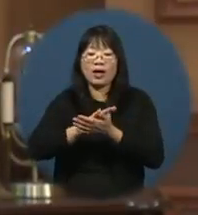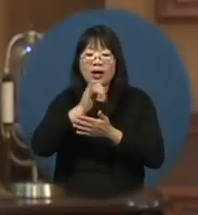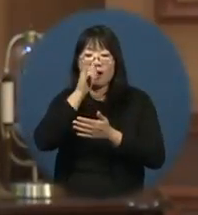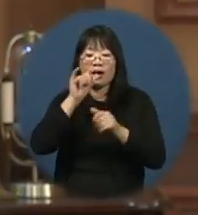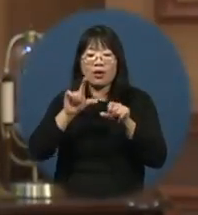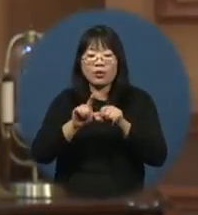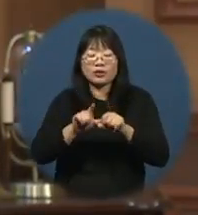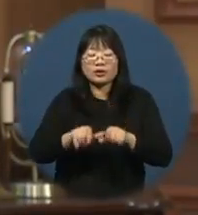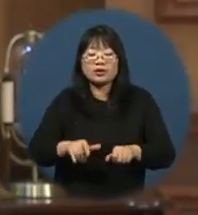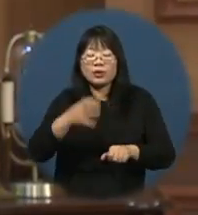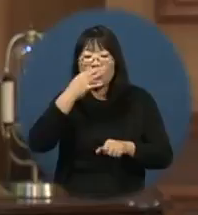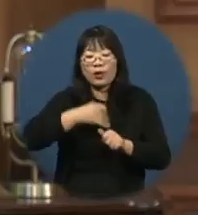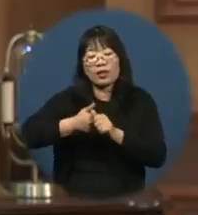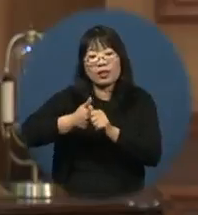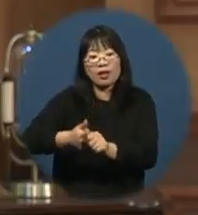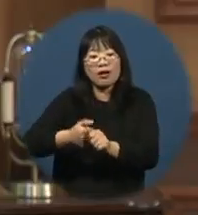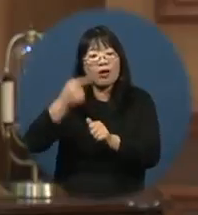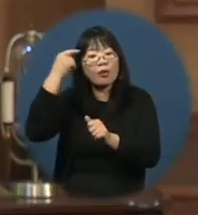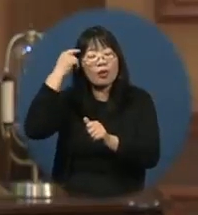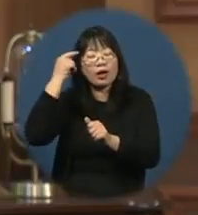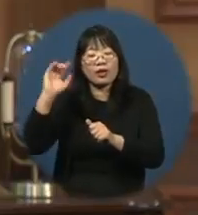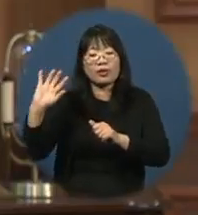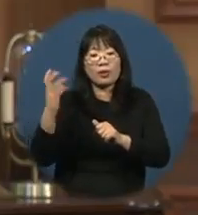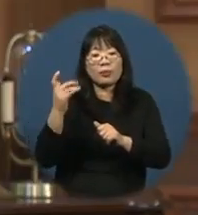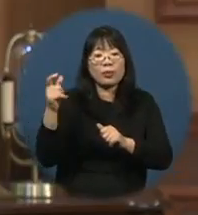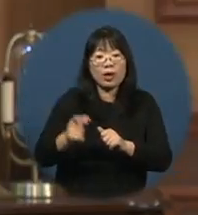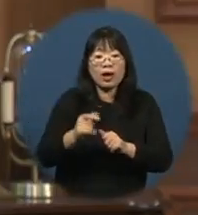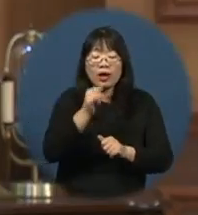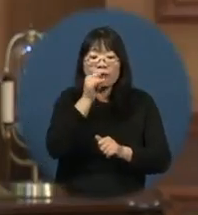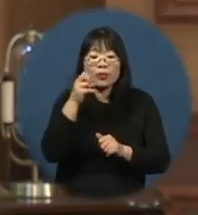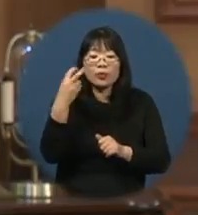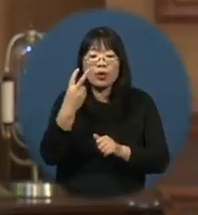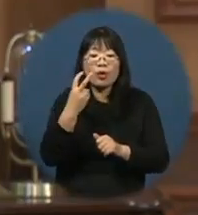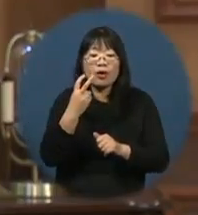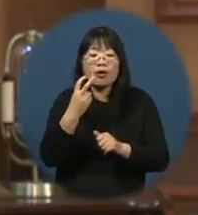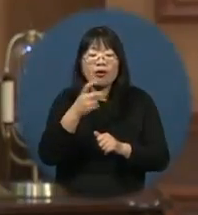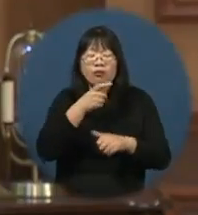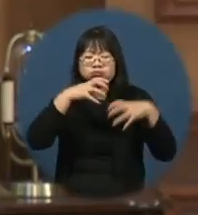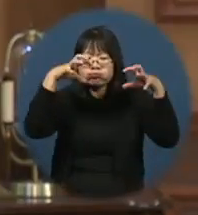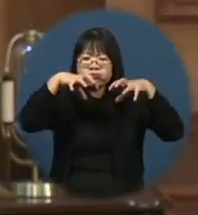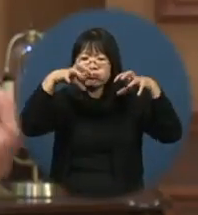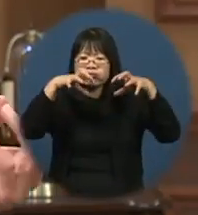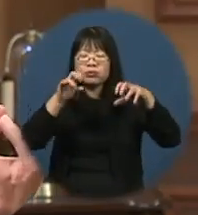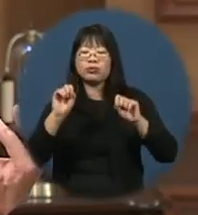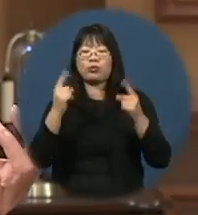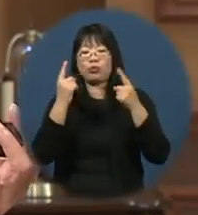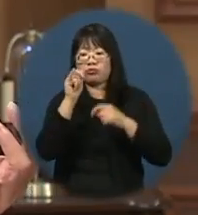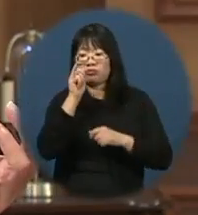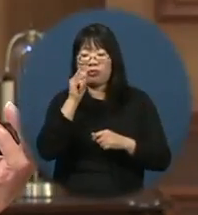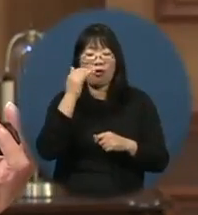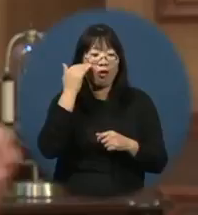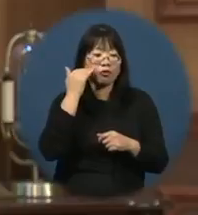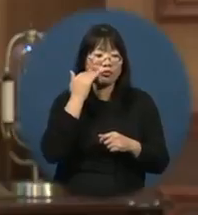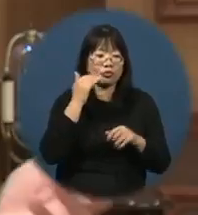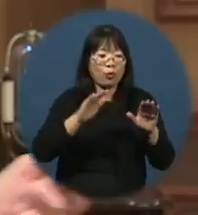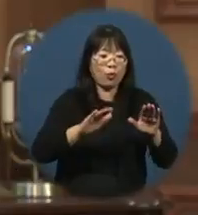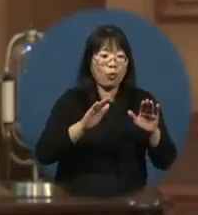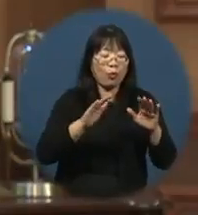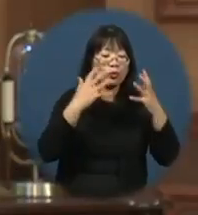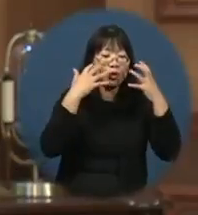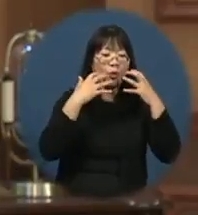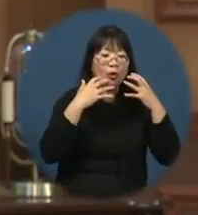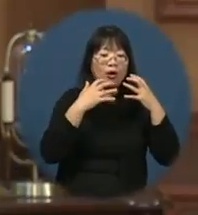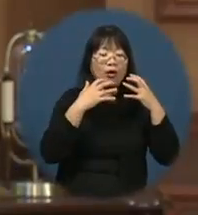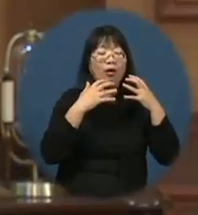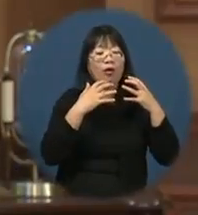의해서. 근데 그것이 왜 태풍도 세게 하고 그다음 폭우도 가져오지 않습니까? 네, 올여름에 그렇습니다. 우리 뭐 장마는 지나간